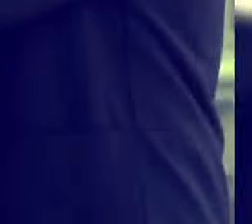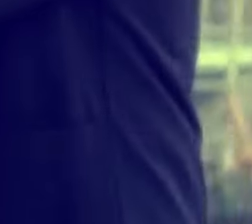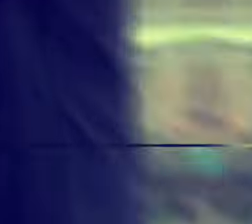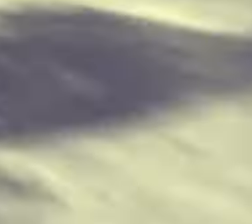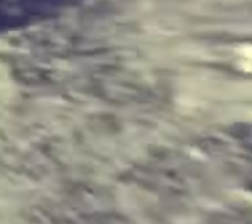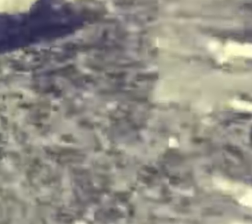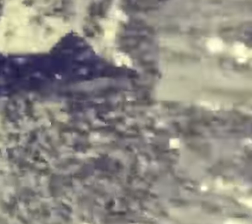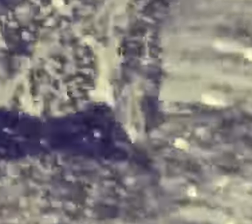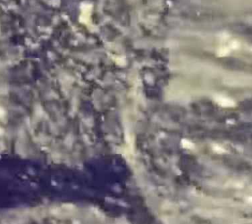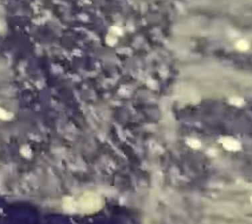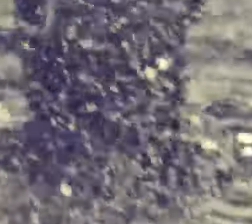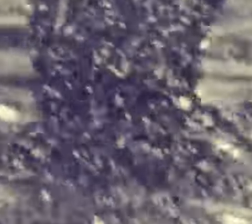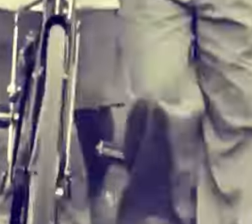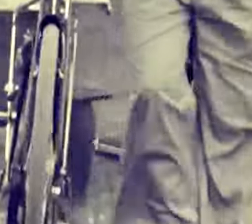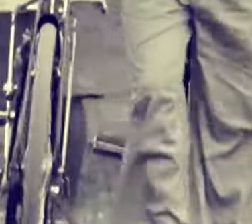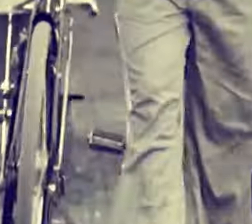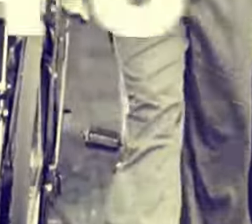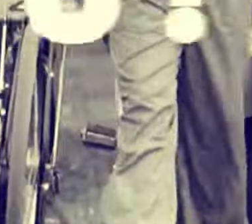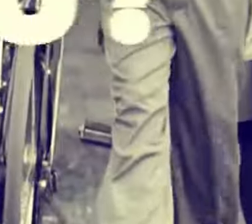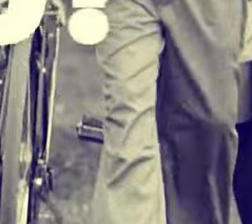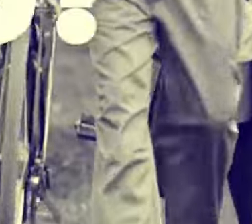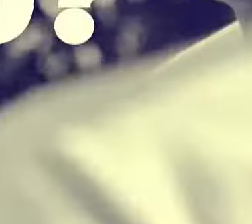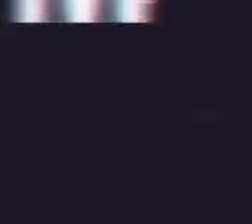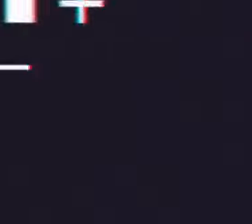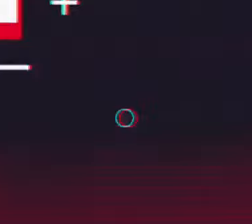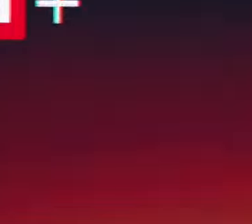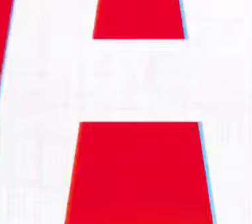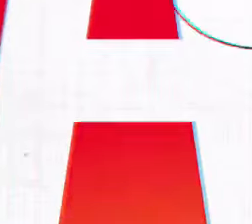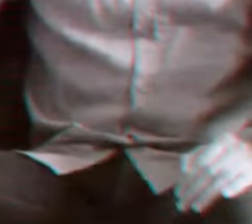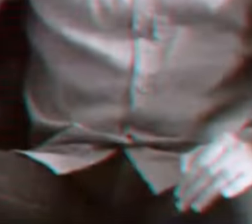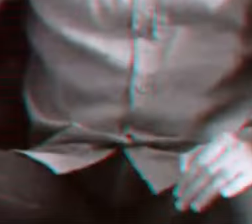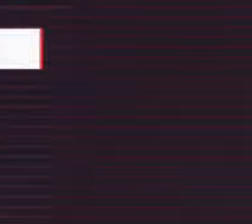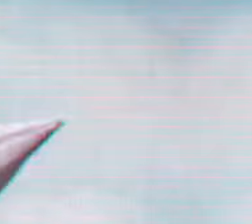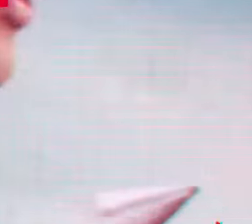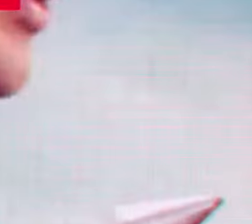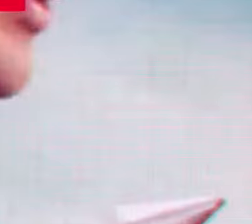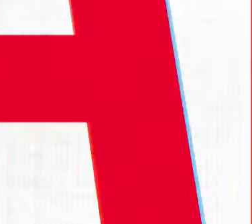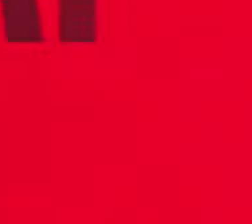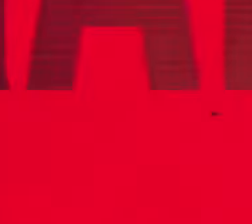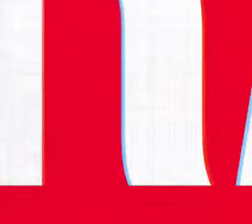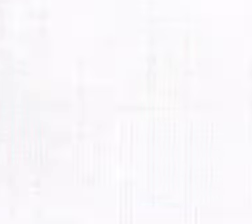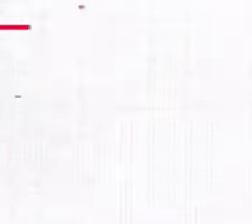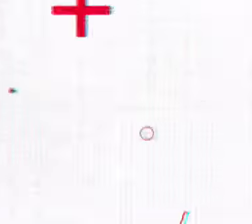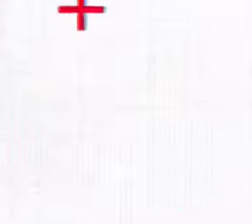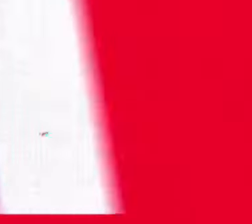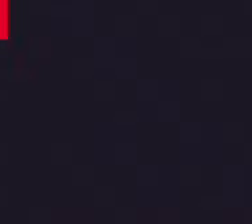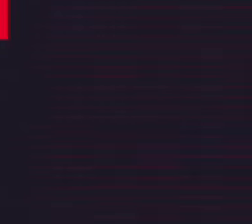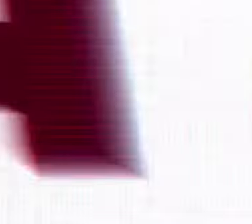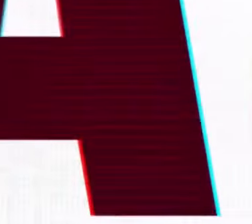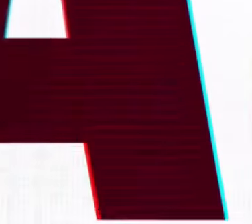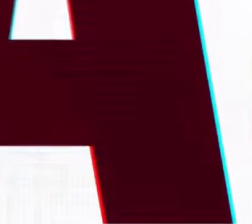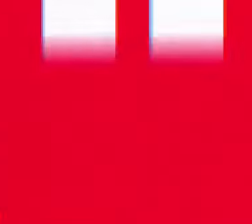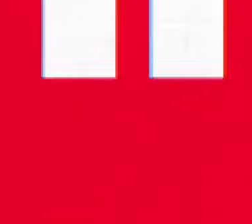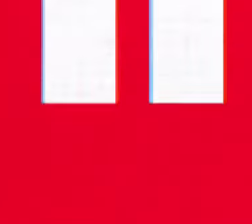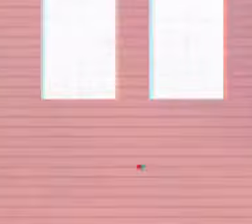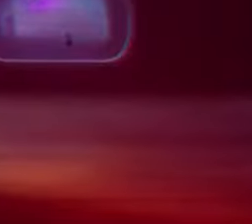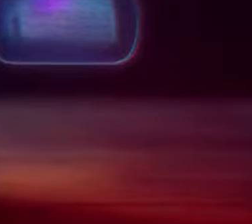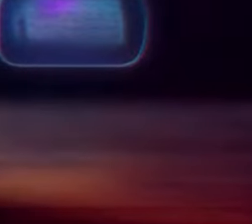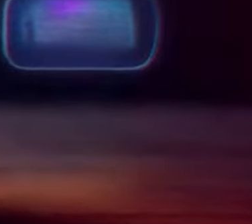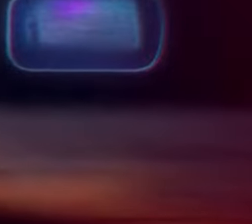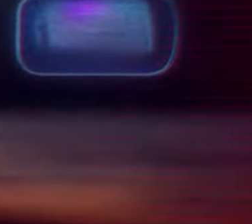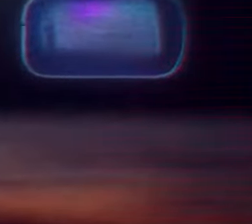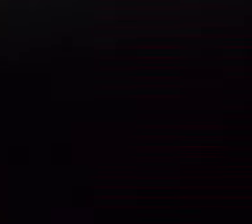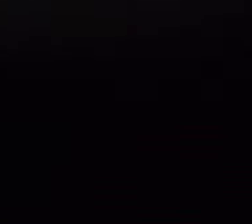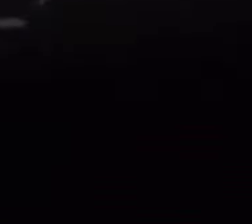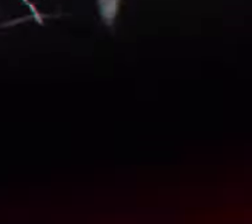2024-2025 kini kembali. Apa yang kami mahu? Program TV lokal bertaraf dunia. Idea kreatif